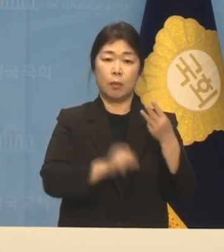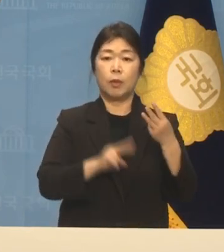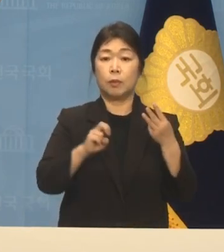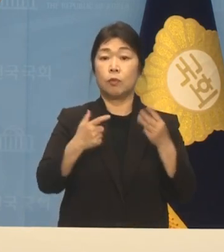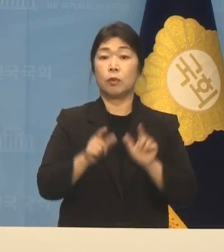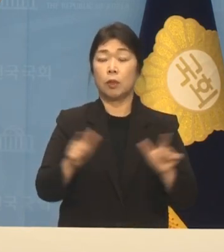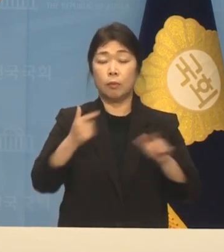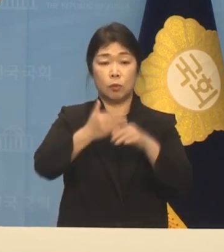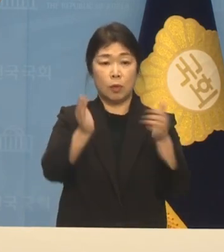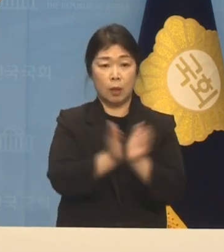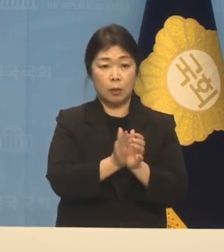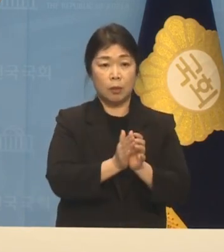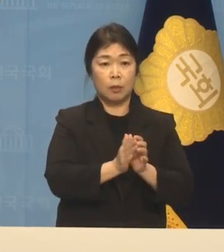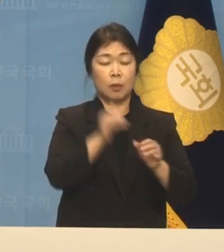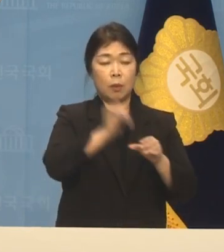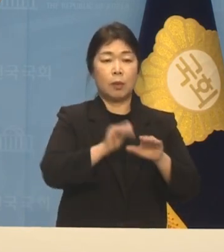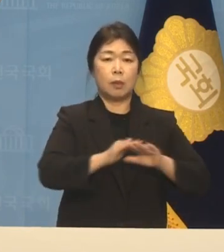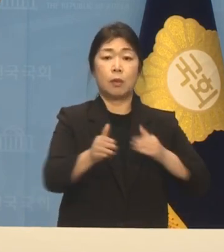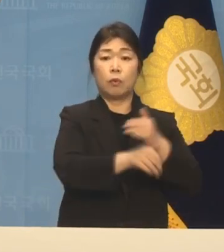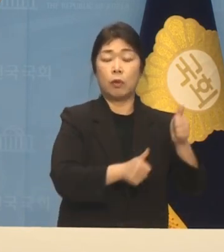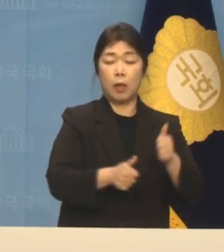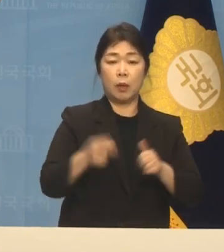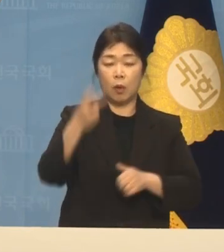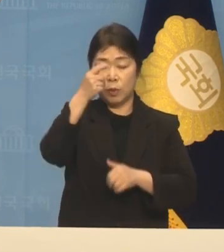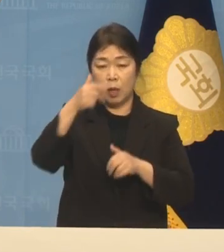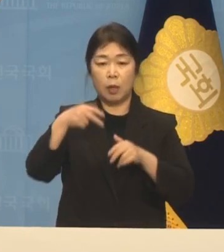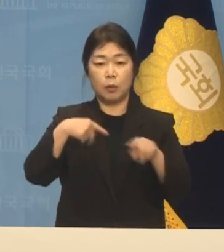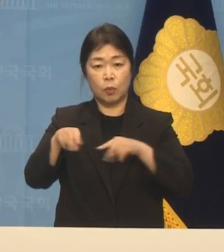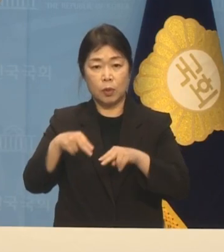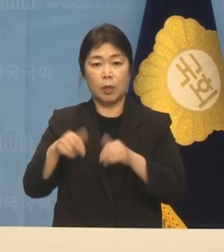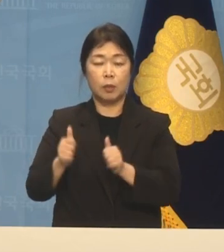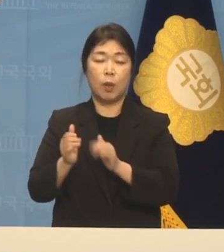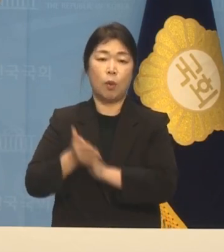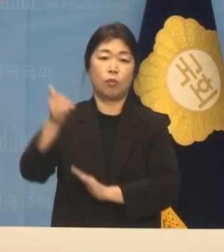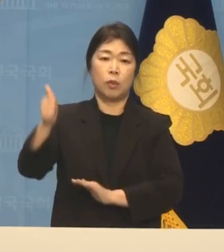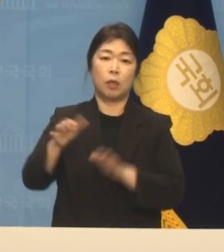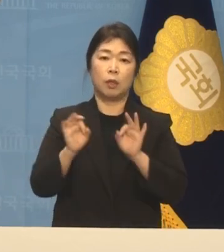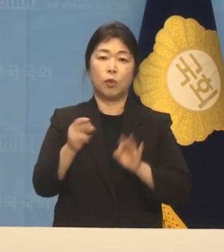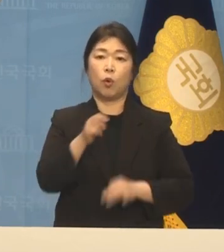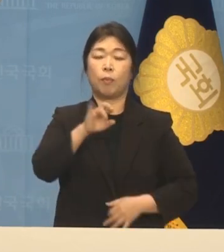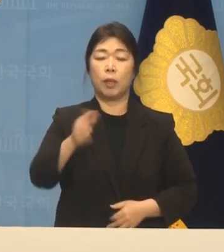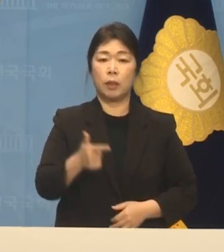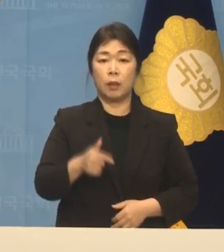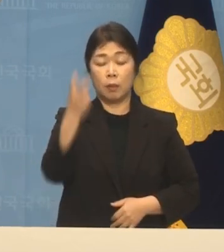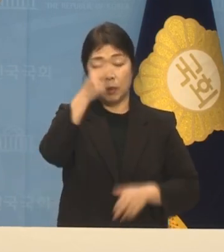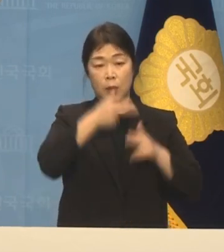26일 더불어민주당 선거대책위원회 검찰독재심판본부장 김용민,